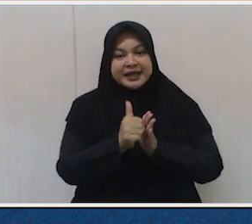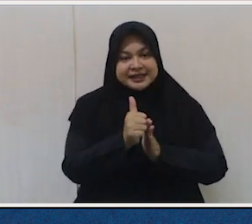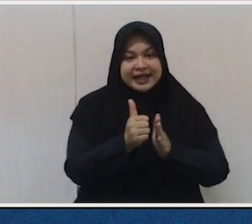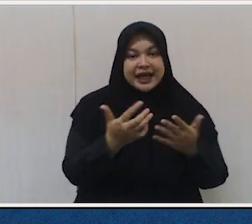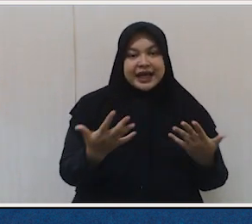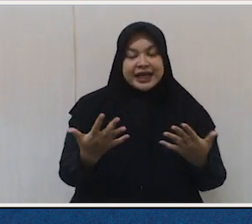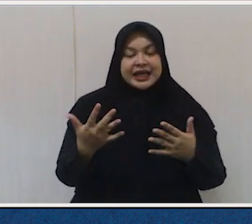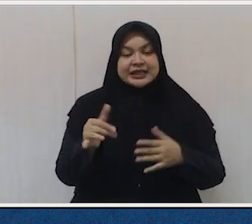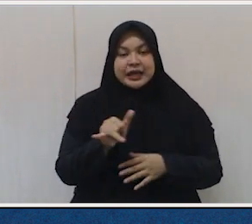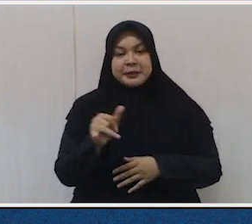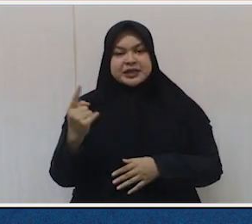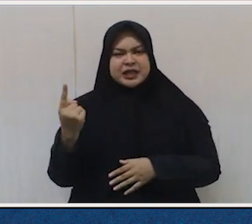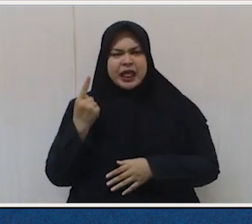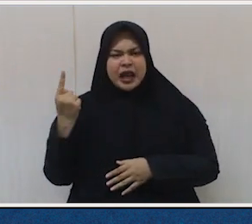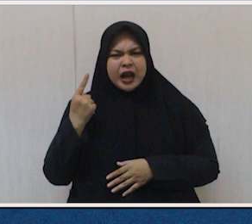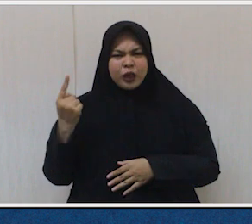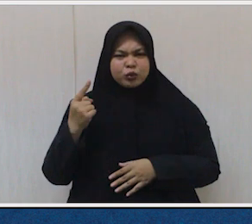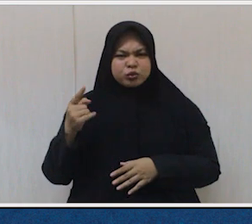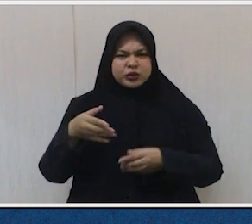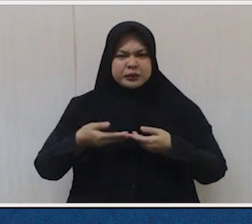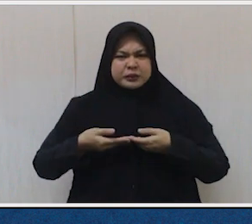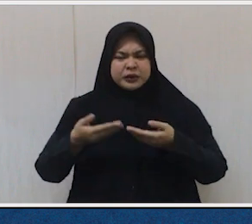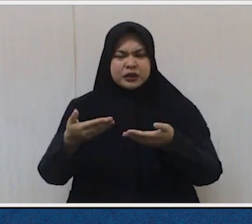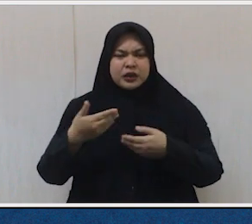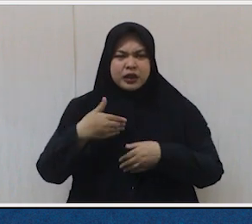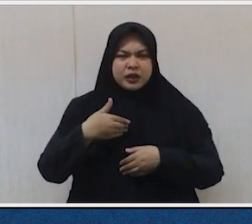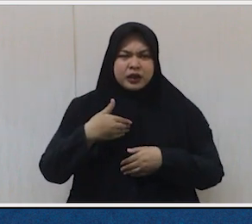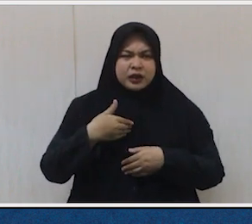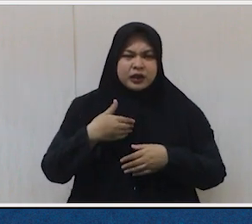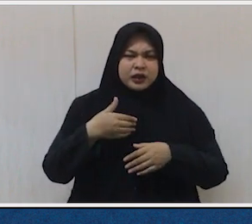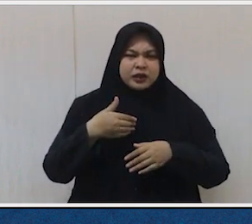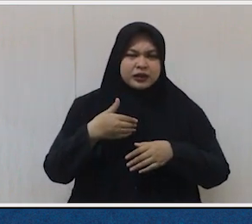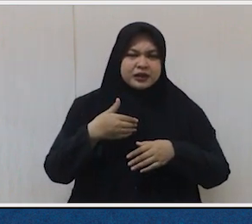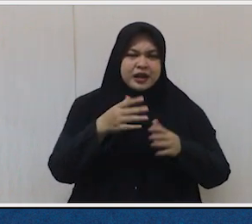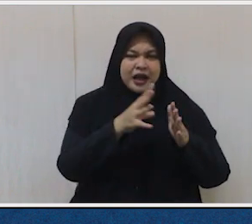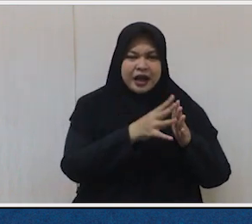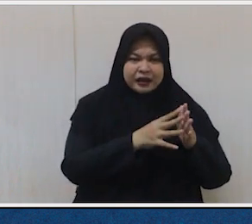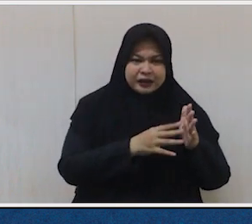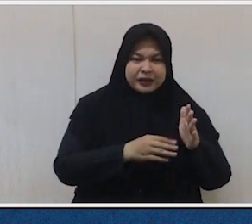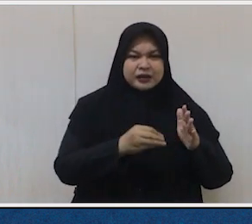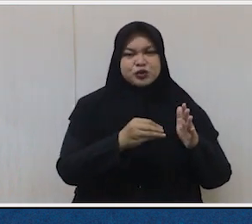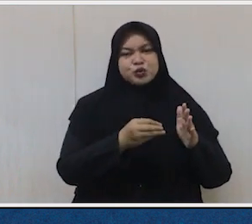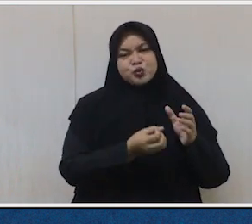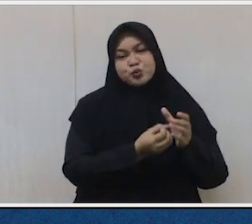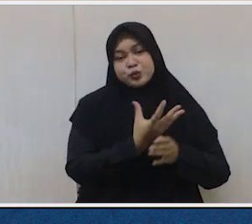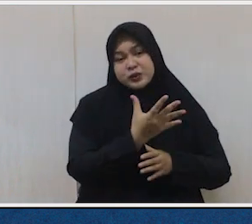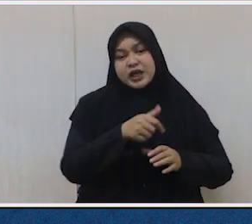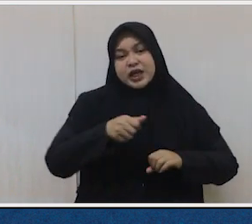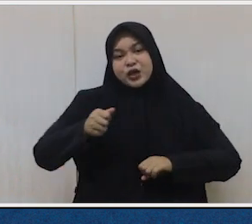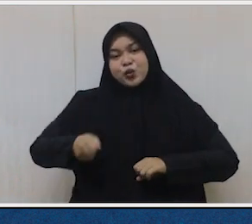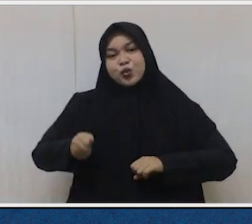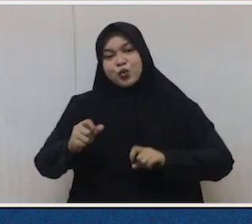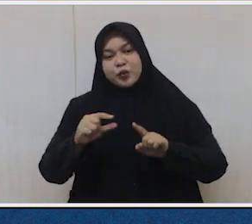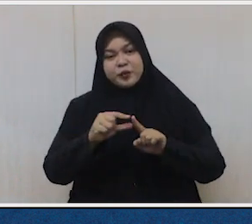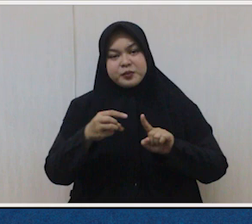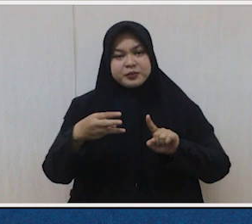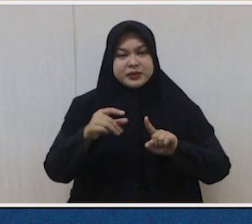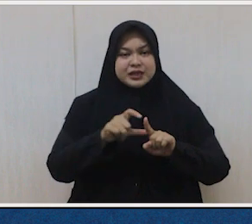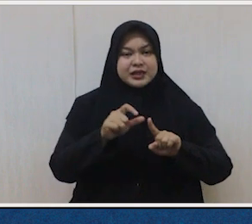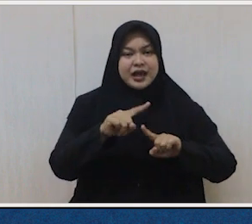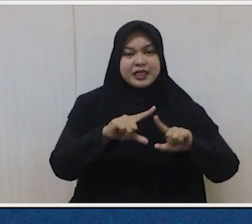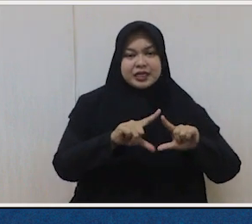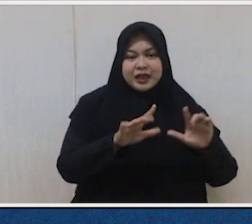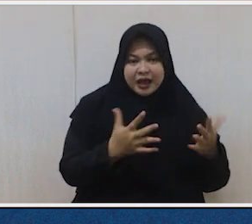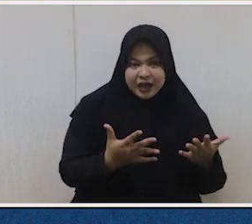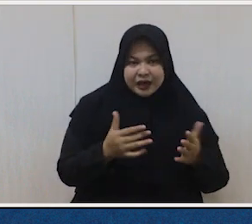ya sama selalu dilempar gitu itu nanti akarnya akan ke hukum perdata Ke Apa